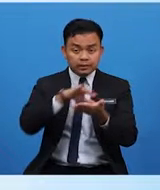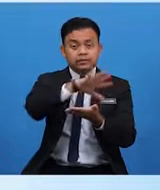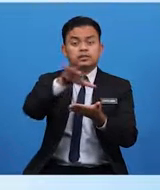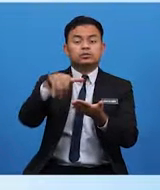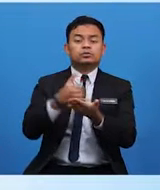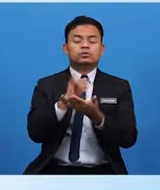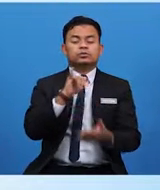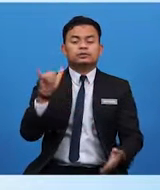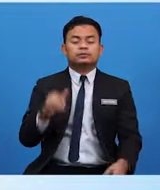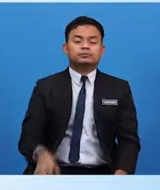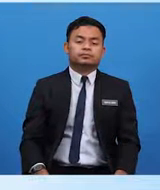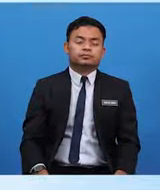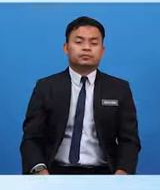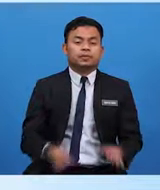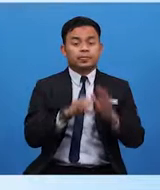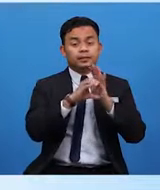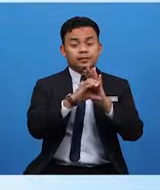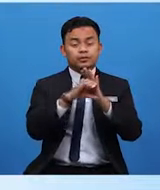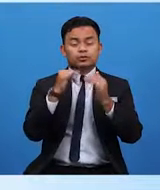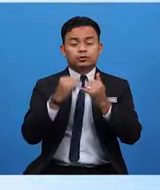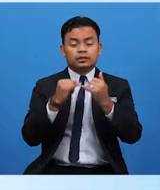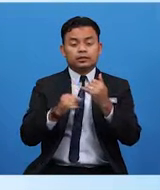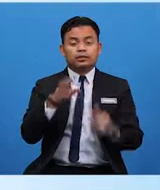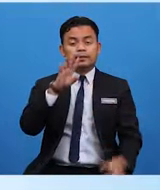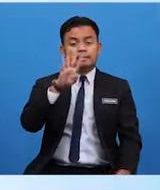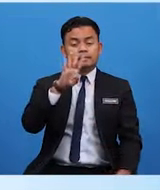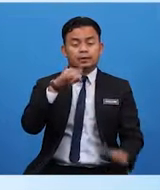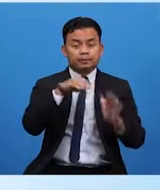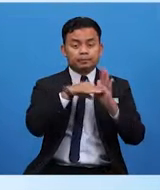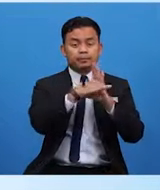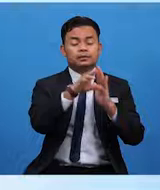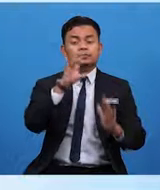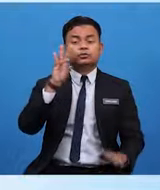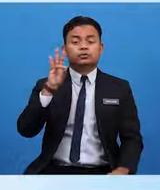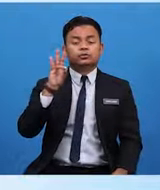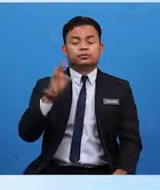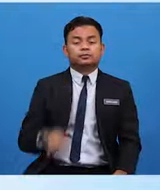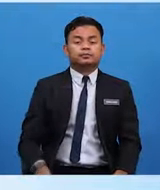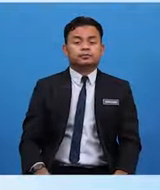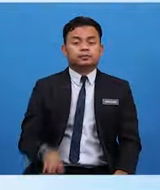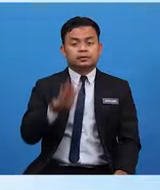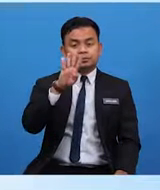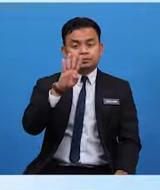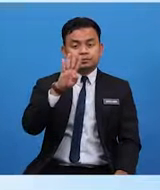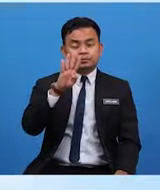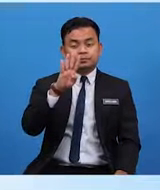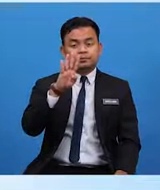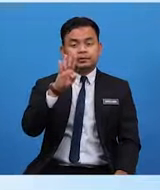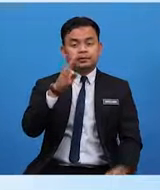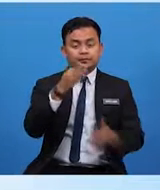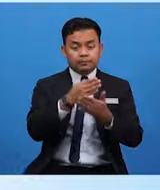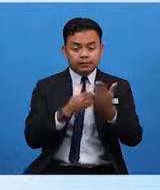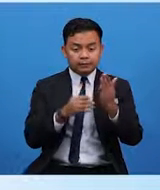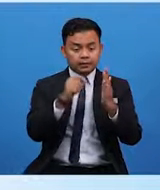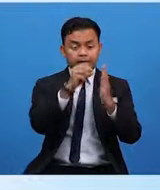contoh terakhir ialah 47 yaitu empat bahagian belore daripada